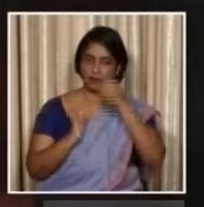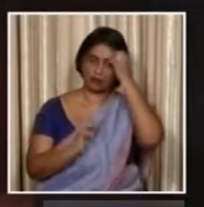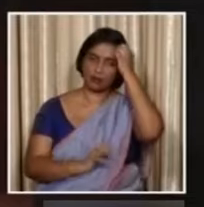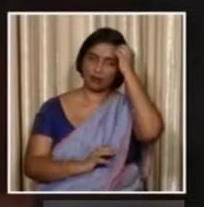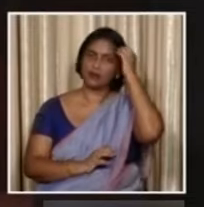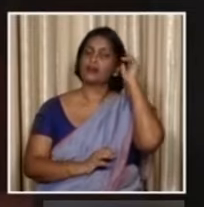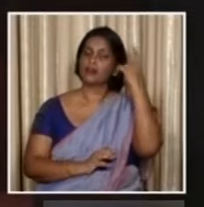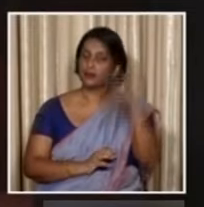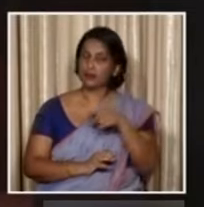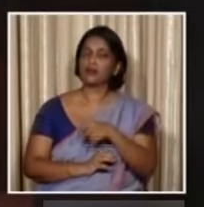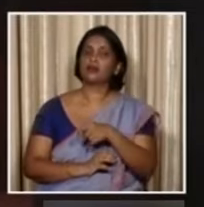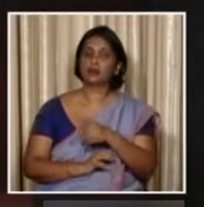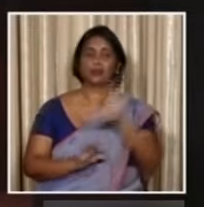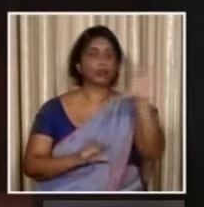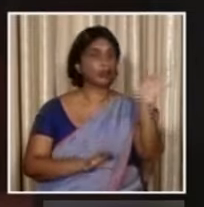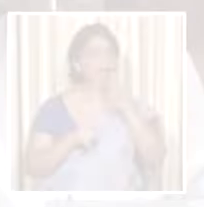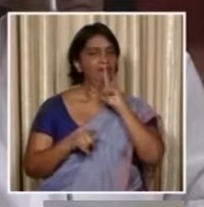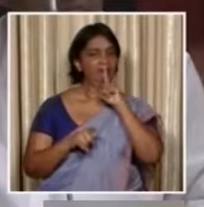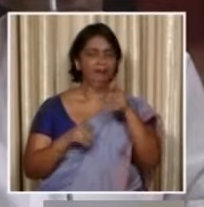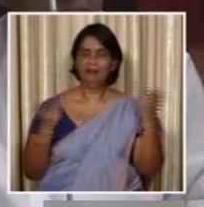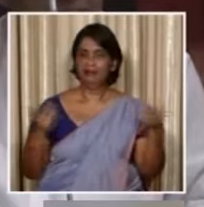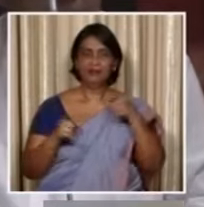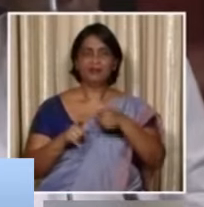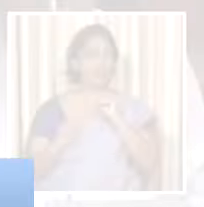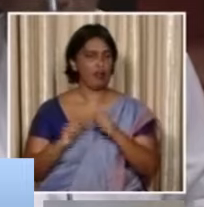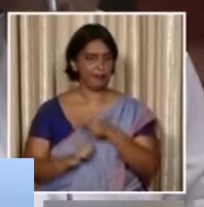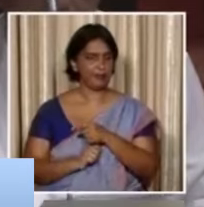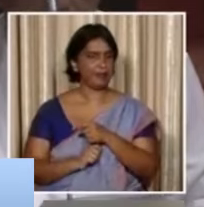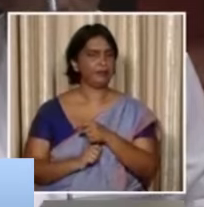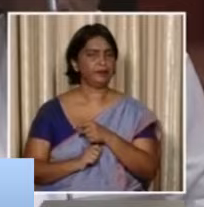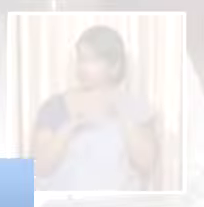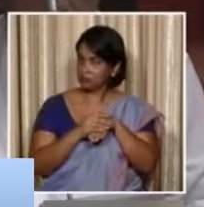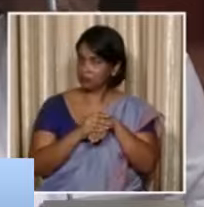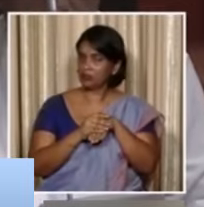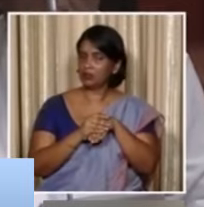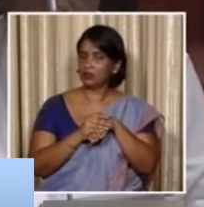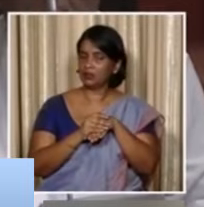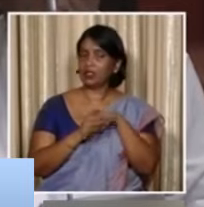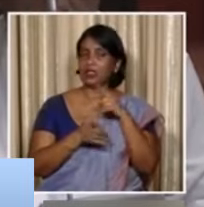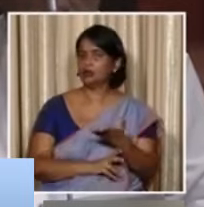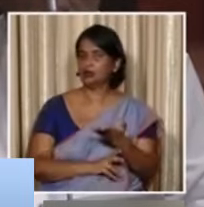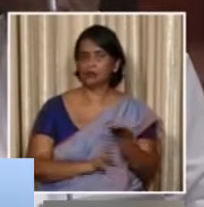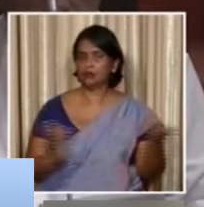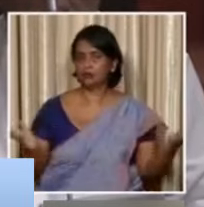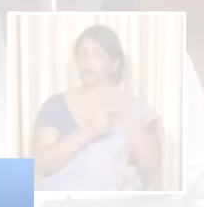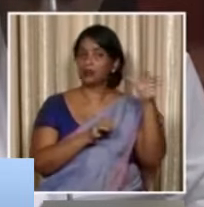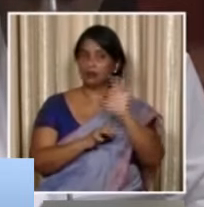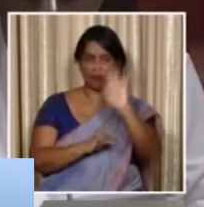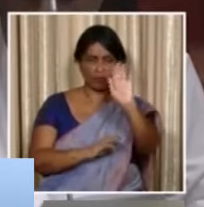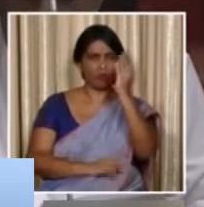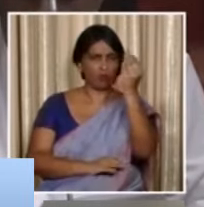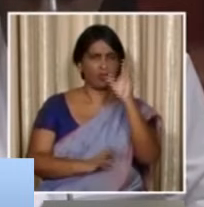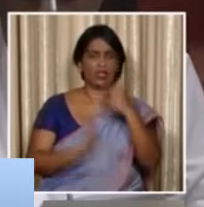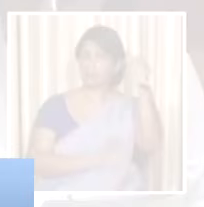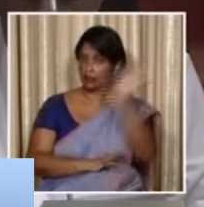නිසා. ඒ නිසා ඒ පත් කිරීම වළංගු නැහැ. මේ අය කොහොමද කියන්නේ කවුන්සිල් එක ඇතුලේ දේශබද්ධ පත් කෙරුවා කියලා. කීවල බලන්න මිනිත්